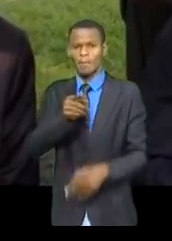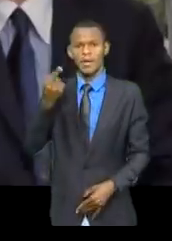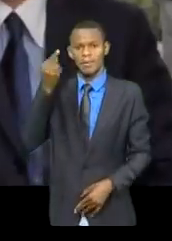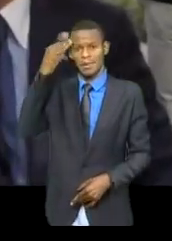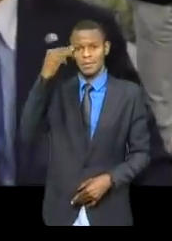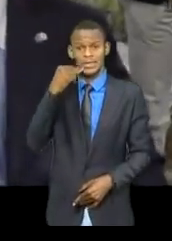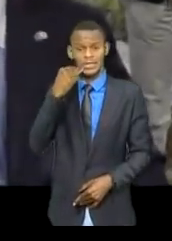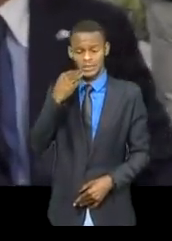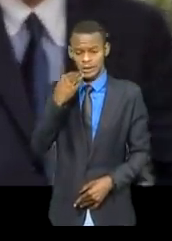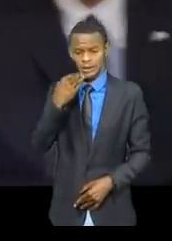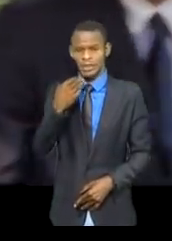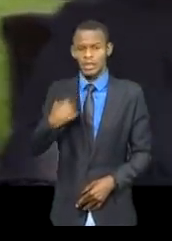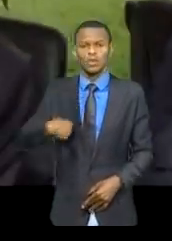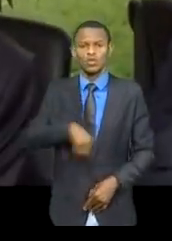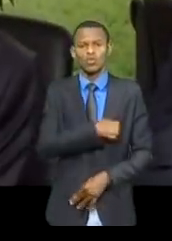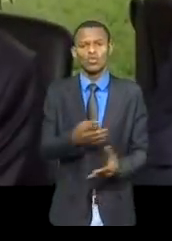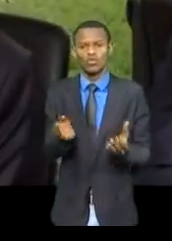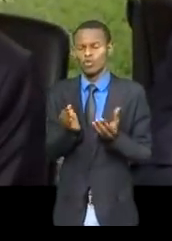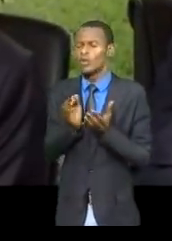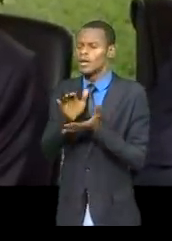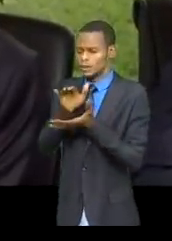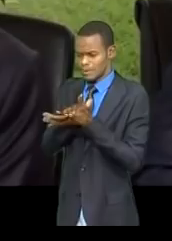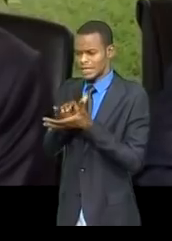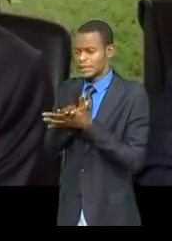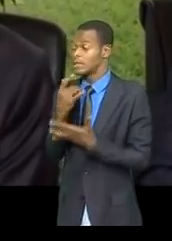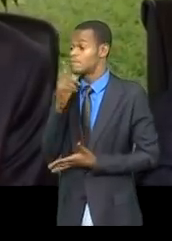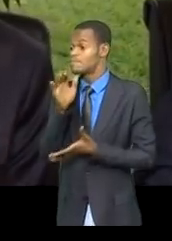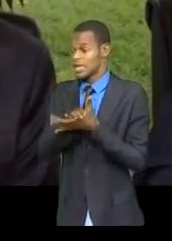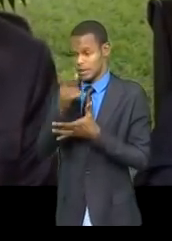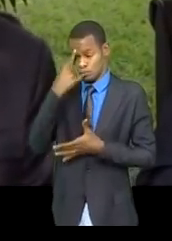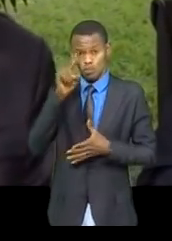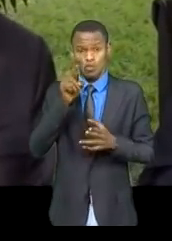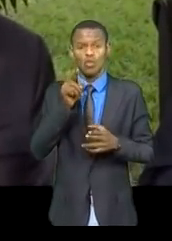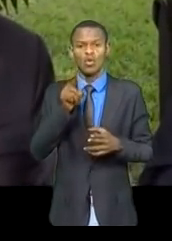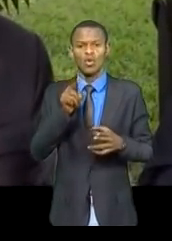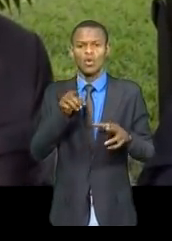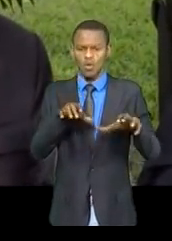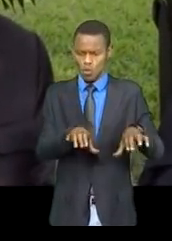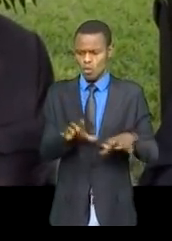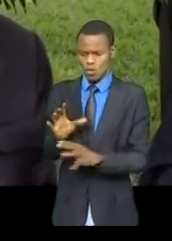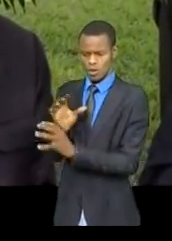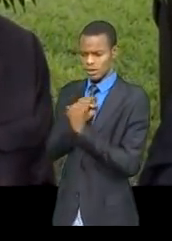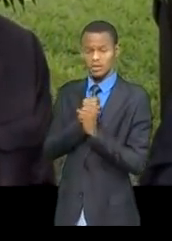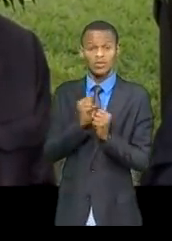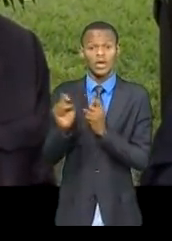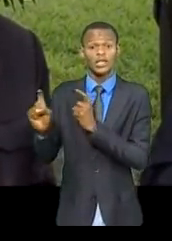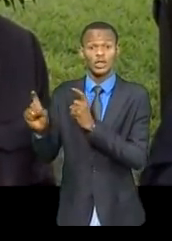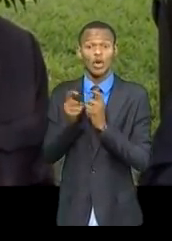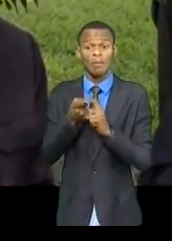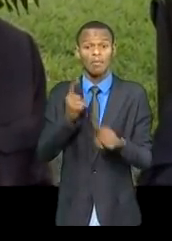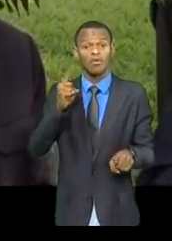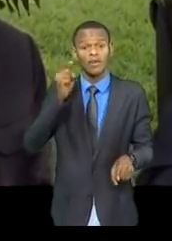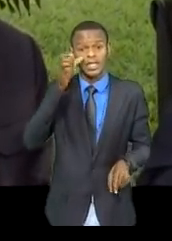Congo. Vous venez de répondre à la demande immédiate, mais sachez que nous avons encore du